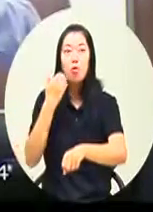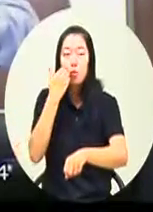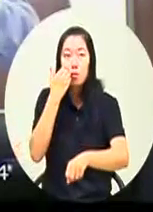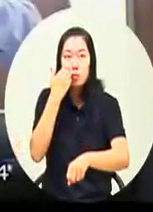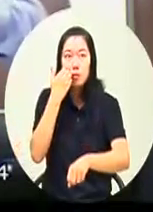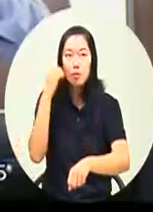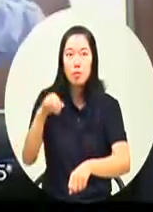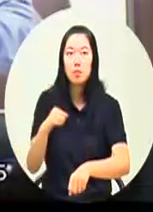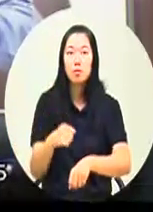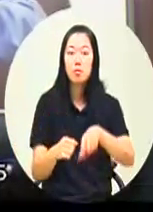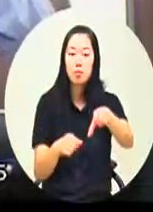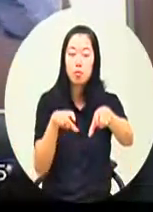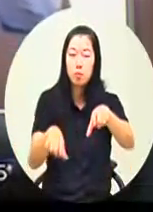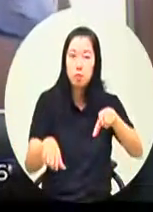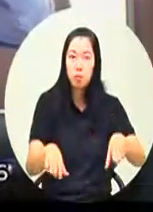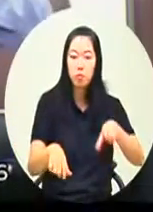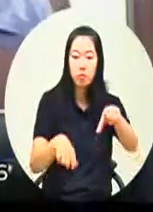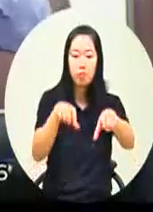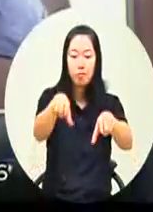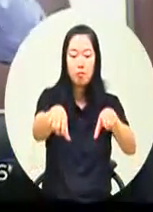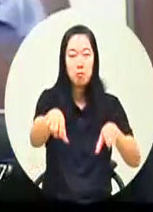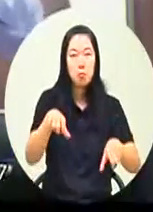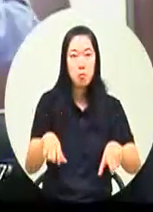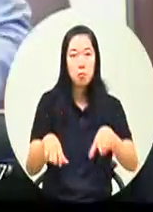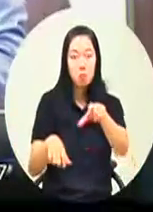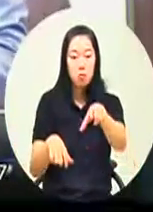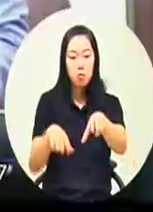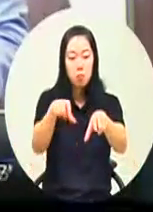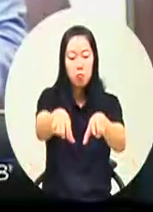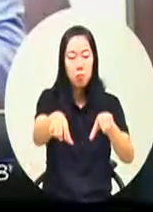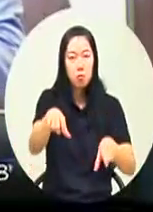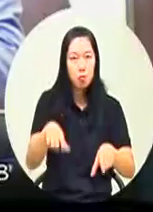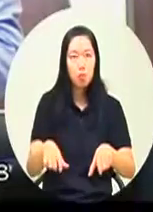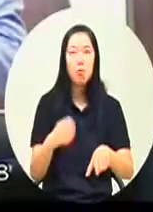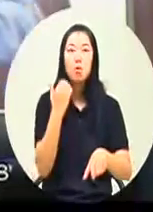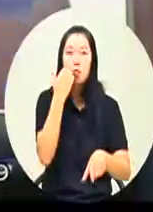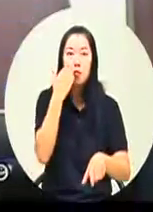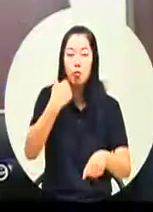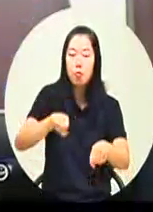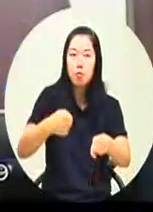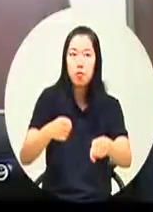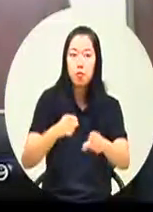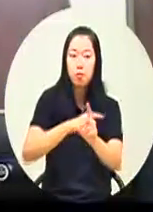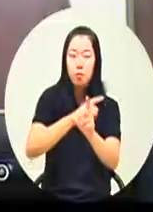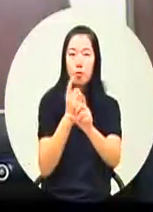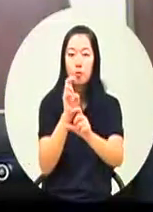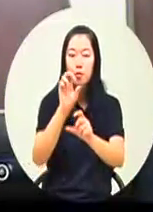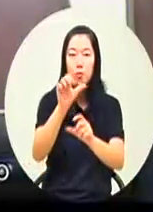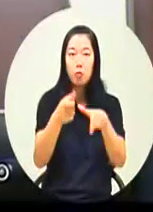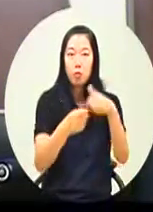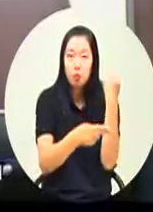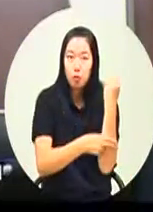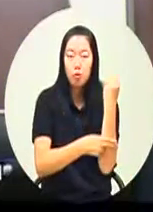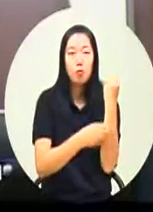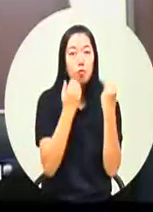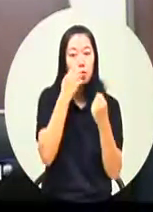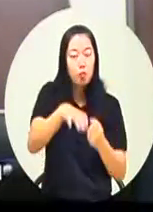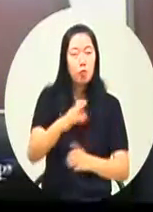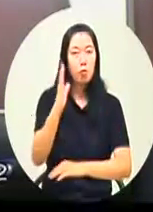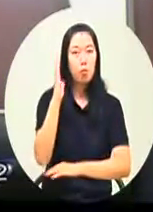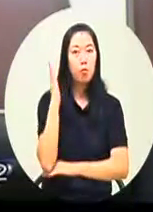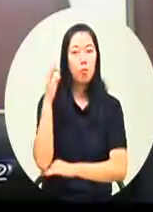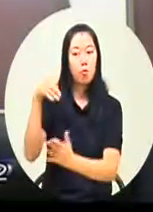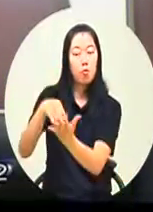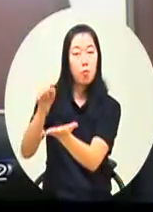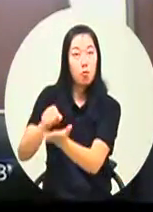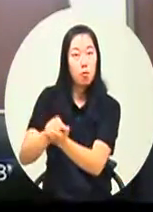是两轮、三轮、四轮，只要上限是在25公里以下，它只要经过我们地方政府、直辖市的政府登记